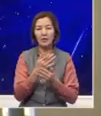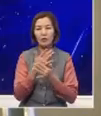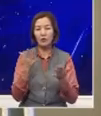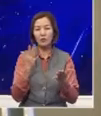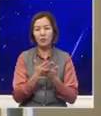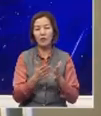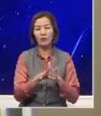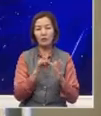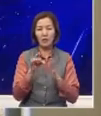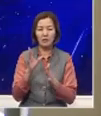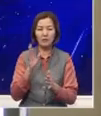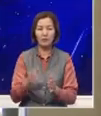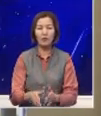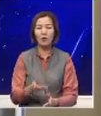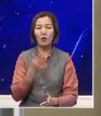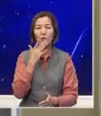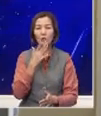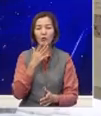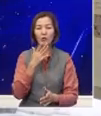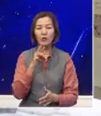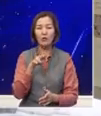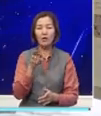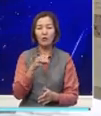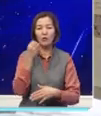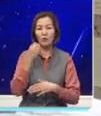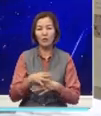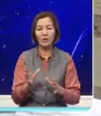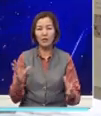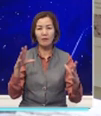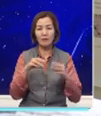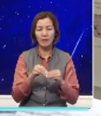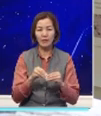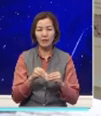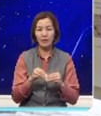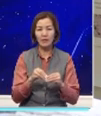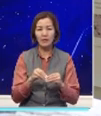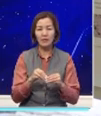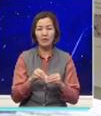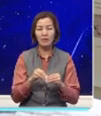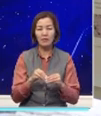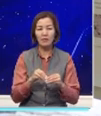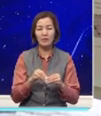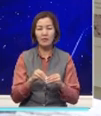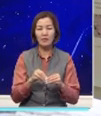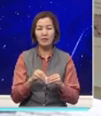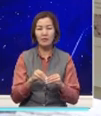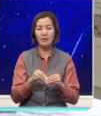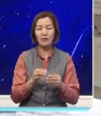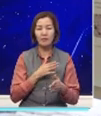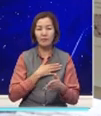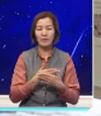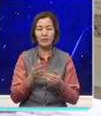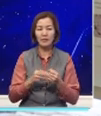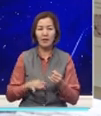Қазіргі кезде осы бізде ұлттық ядролық орталық мамандарымен ядролық энергетикалық реакторлардың белсенді